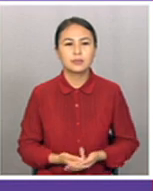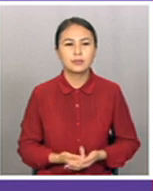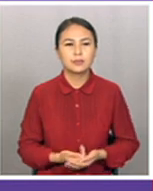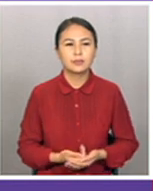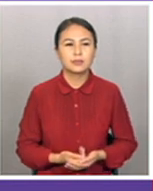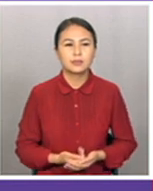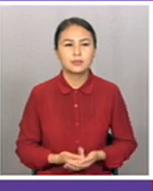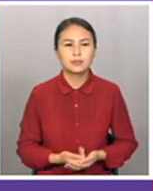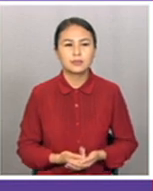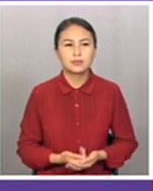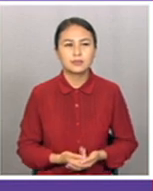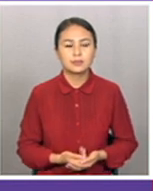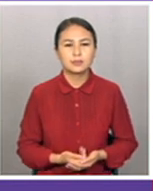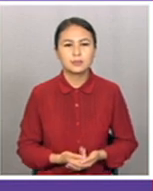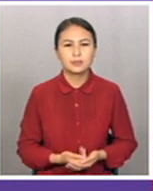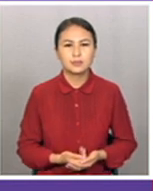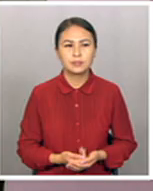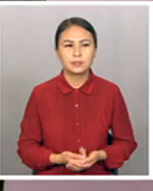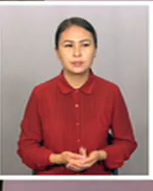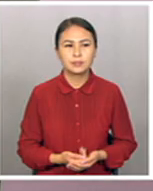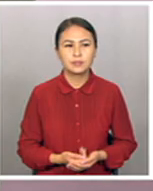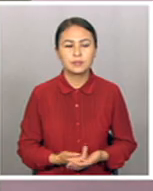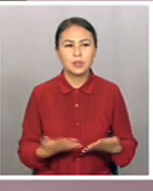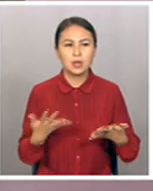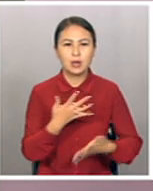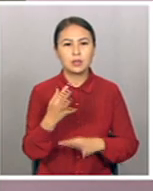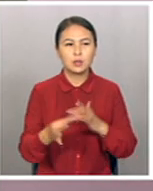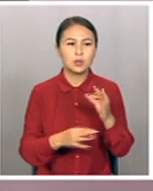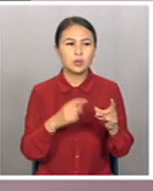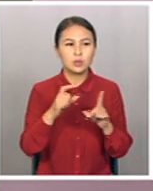енді тәулік мезгілінде қандай сөздер айтылады екен?